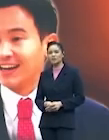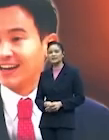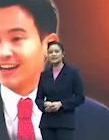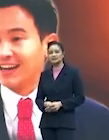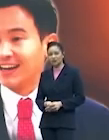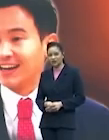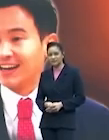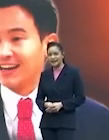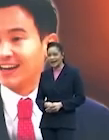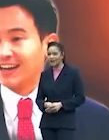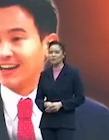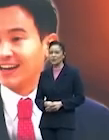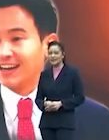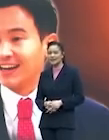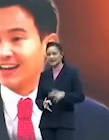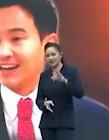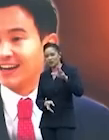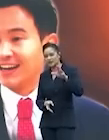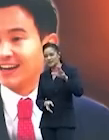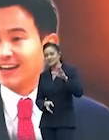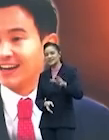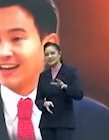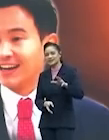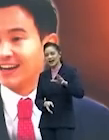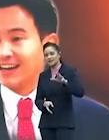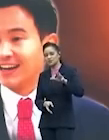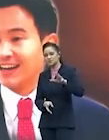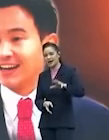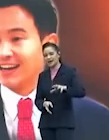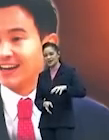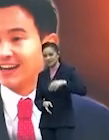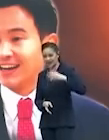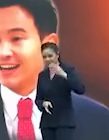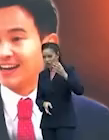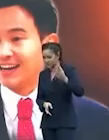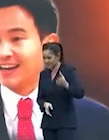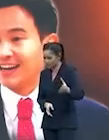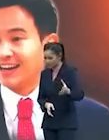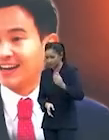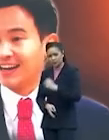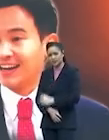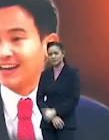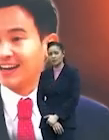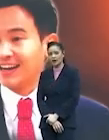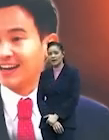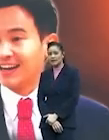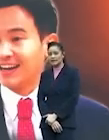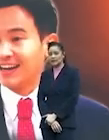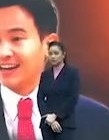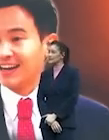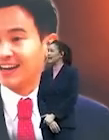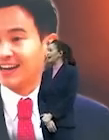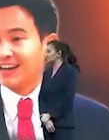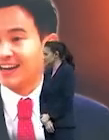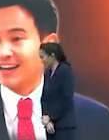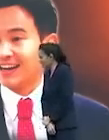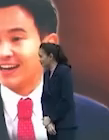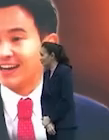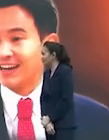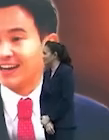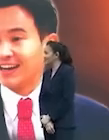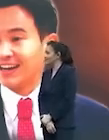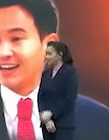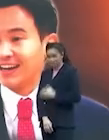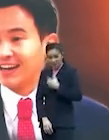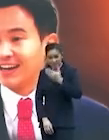พี่น้องประชาชนแล้ววันนี้เนี่ยหลายคนได้ยินการที่คุณพี่เนี่ยมาหาพี่น้องประชาชนประโยคหนึ่งบอกว่าเดี๋ยวต้องรายงานเจ้านาย